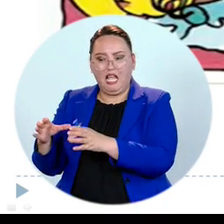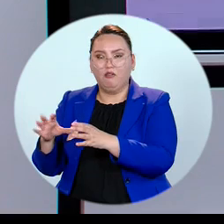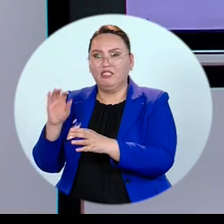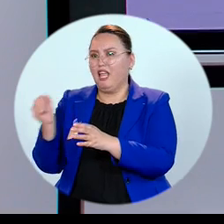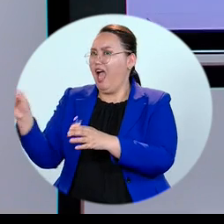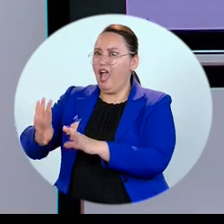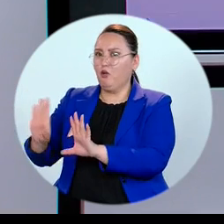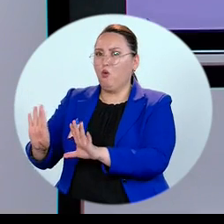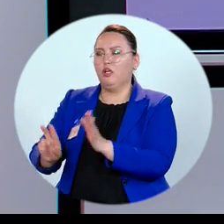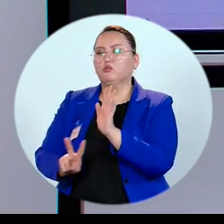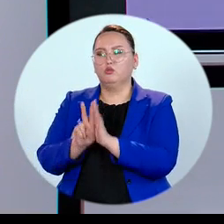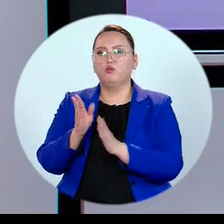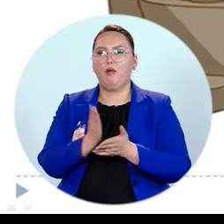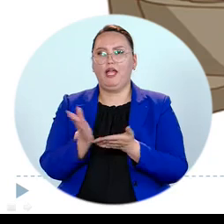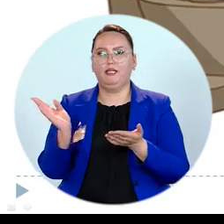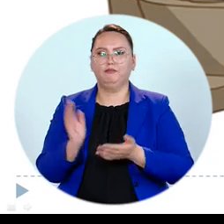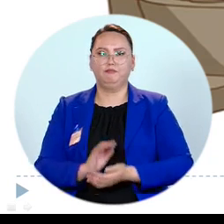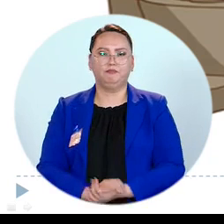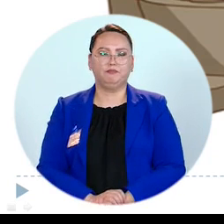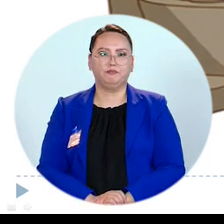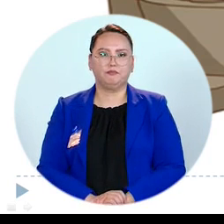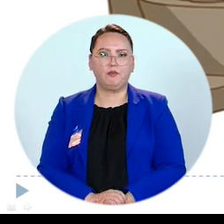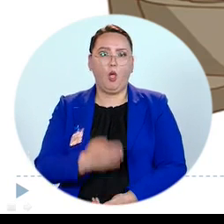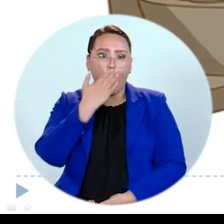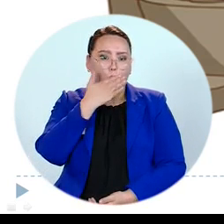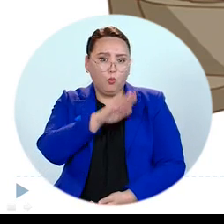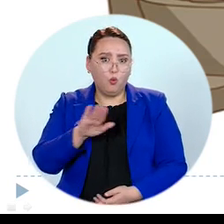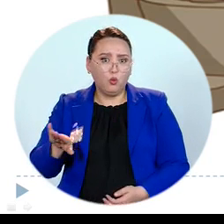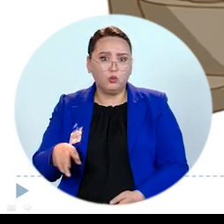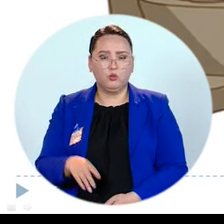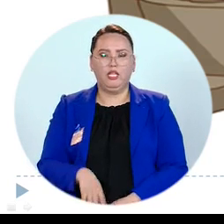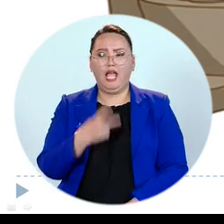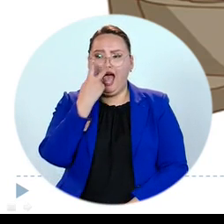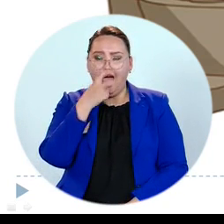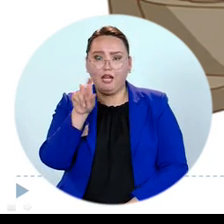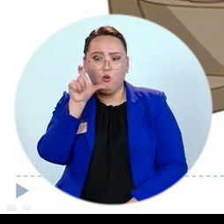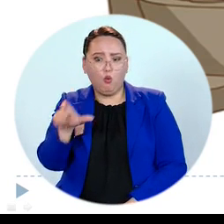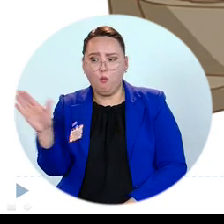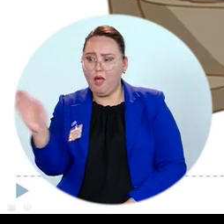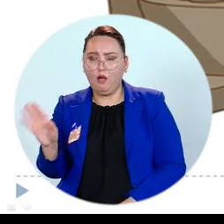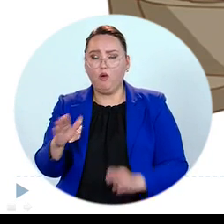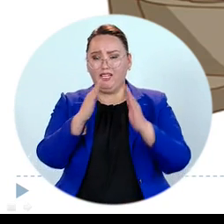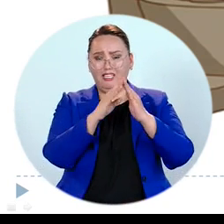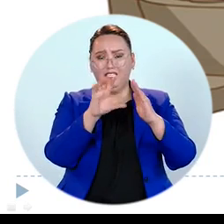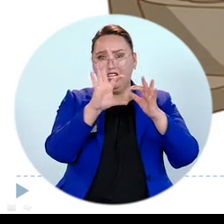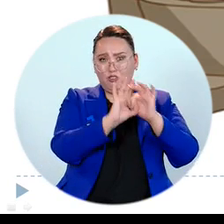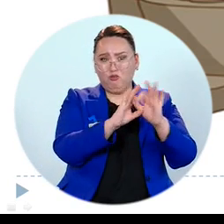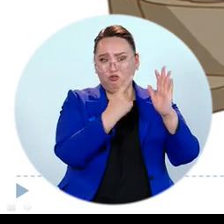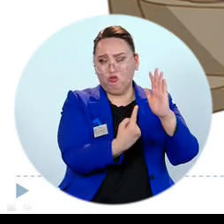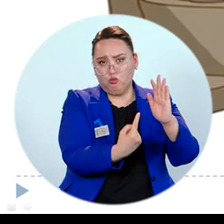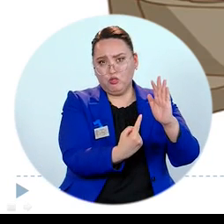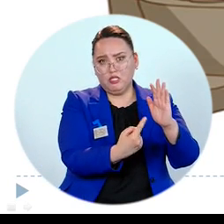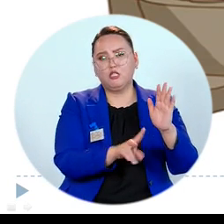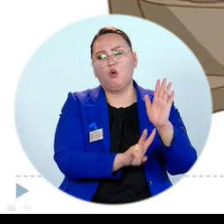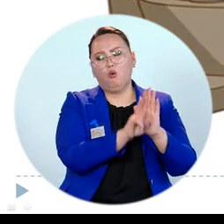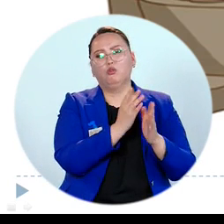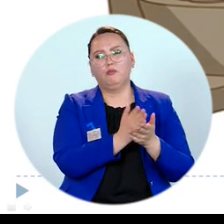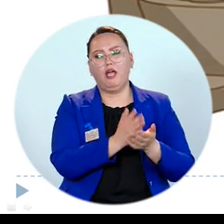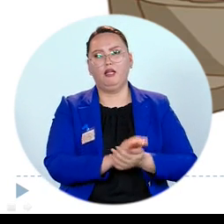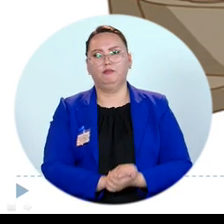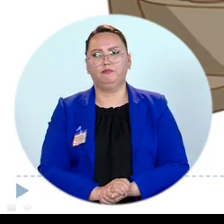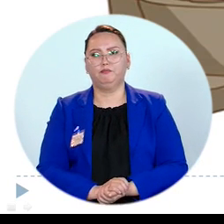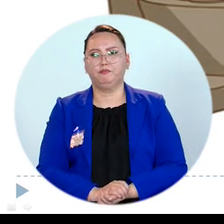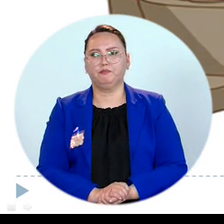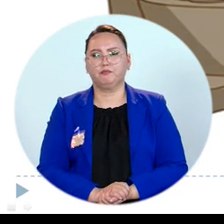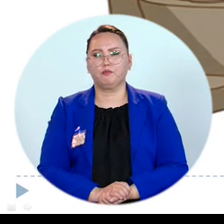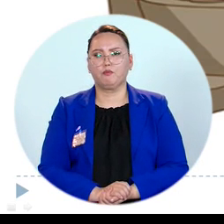མི